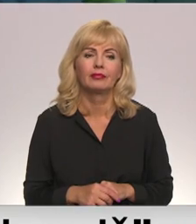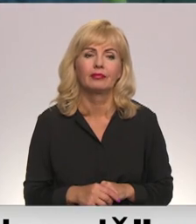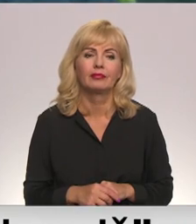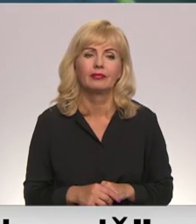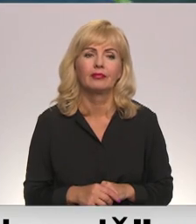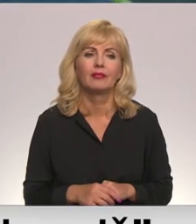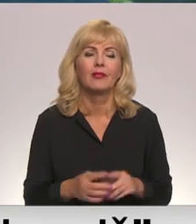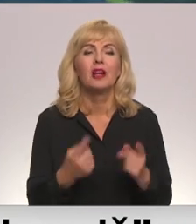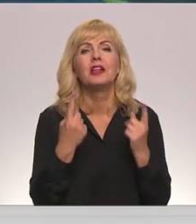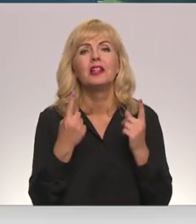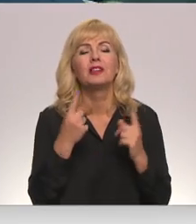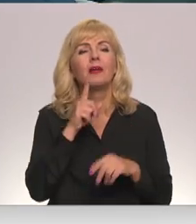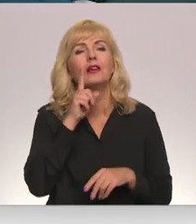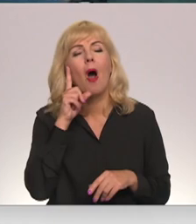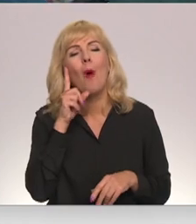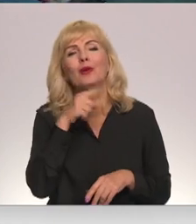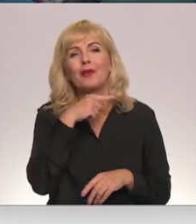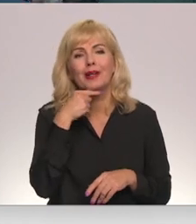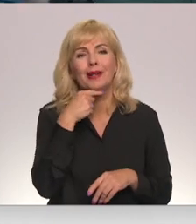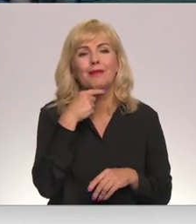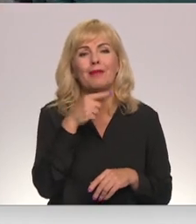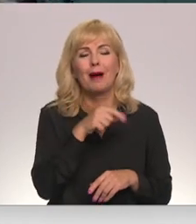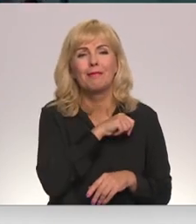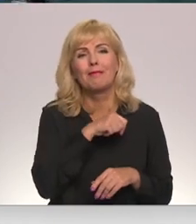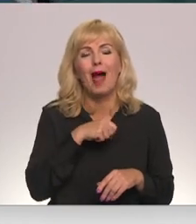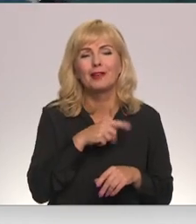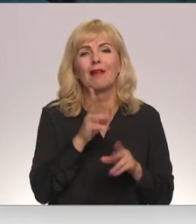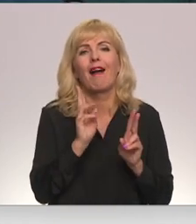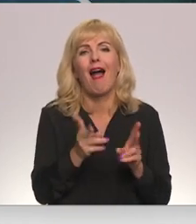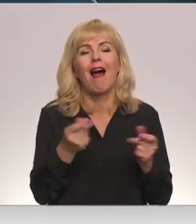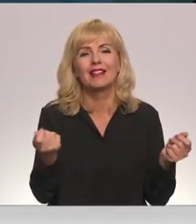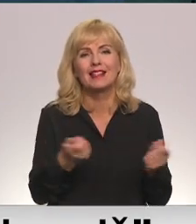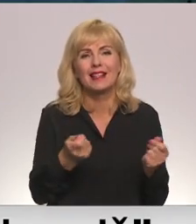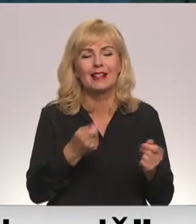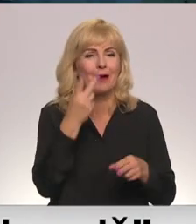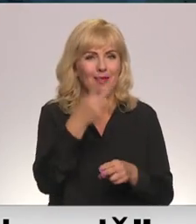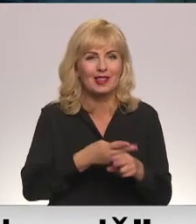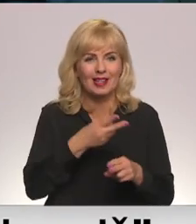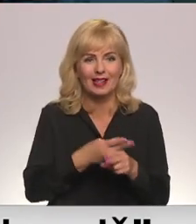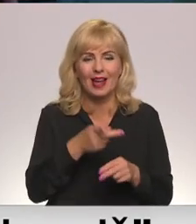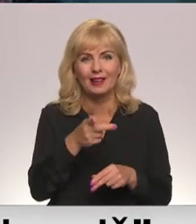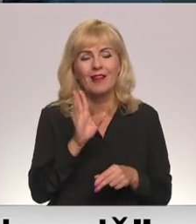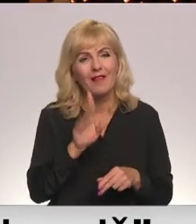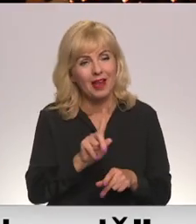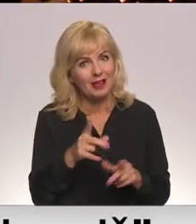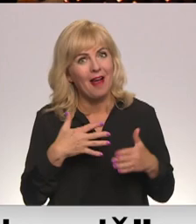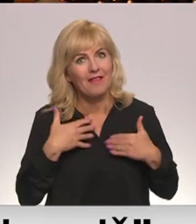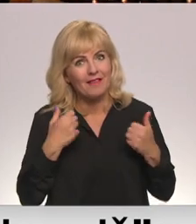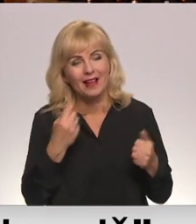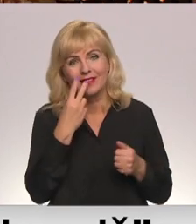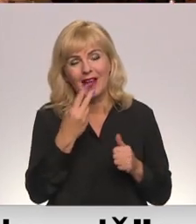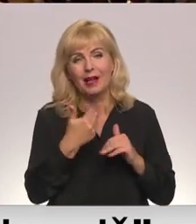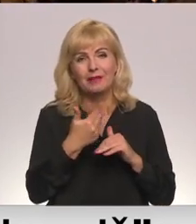Izcili, izcili jaunība, gribas tā kā zirgam pašam skriet. Un, es pat nezinu, vai veselīgi šādu izrādu skatīties pirms